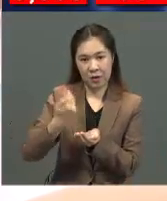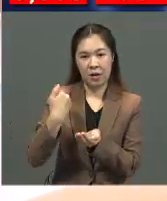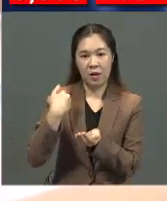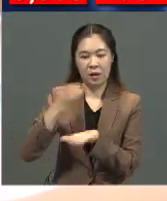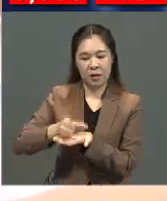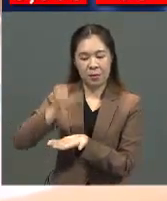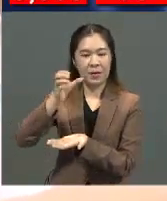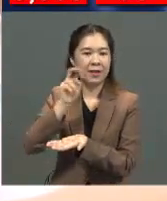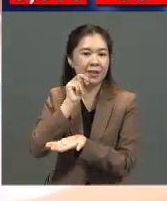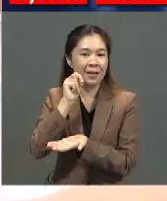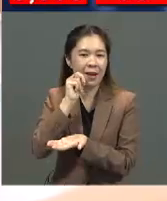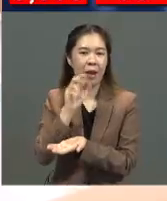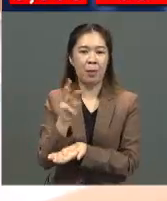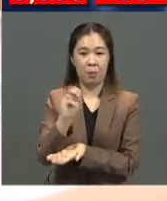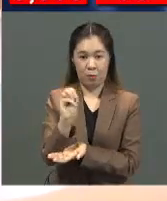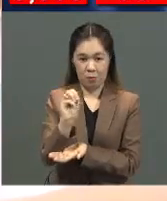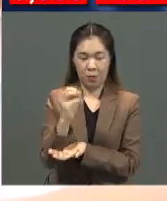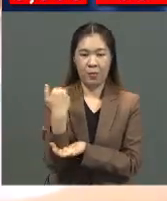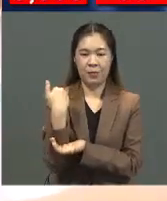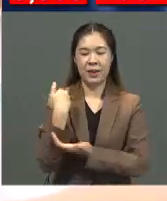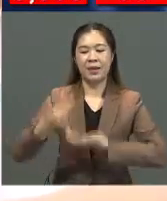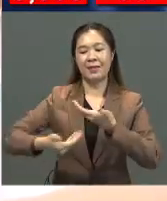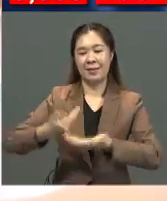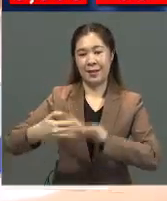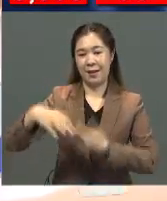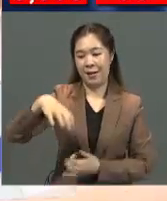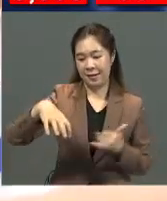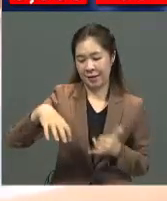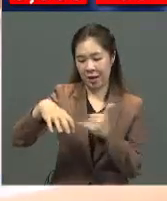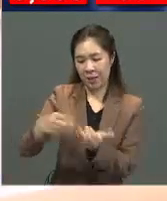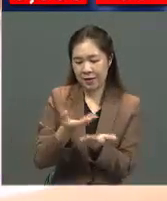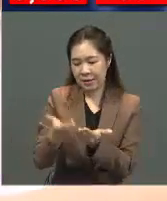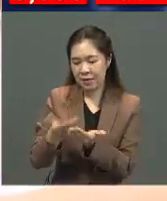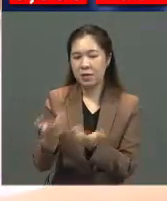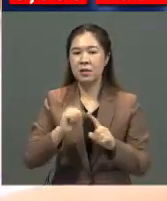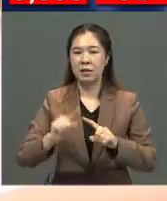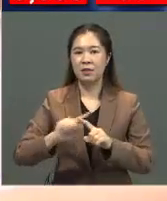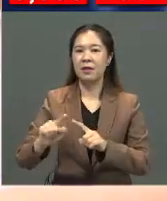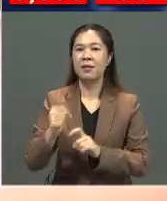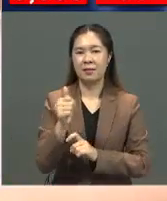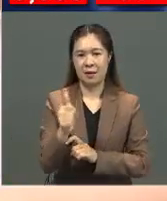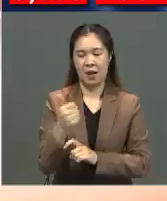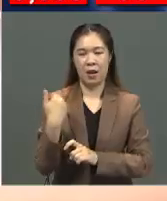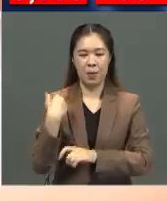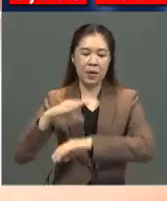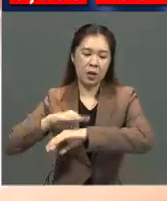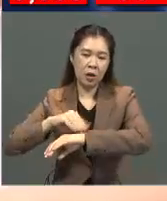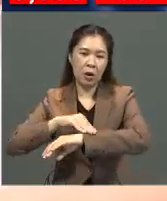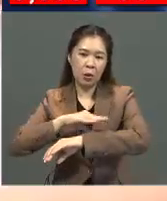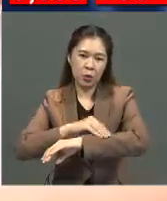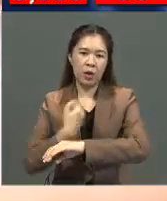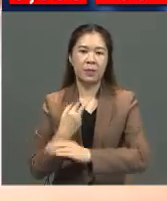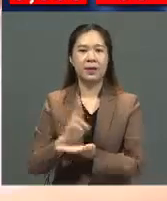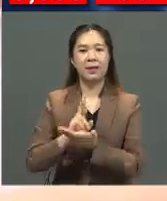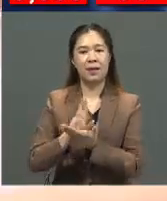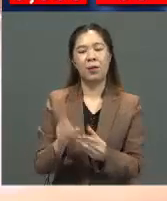ญชันแล้วก็ยังมีตลาดที่ทำให้เรามาจับจ่ายใช้สอยได้แล้วก็ยังมีการนวดประคบซึ่งได้รับรางวัลด้วยน